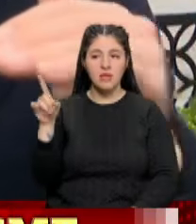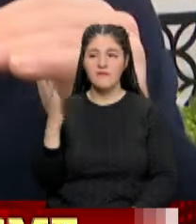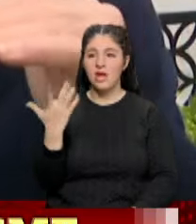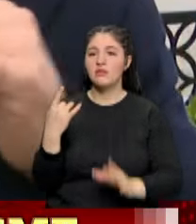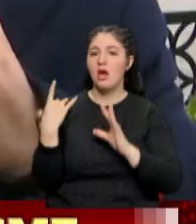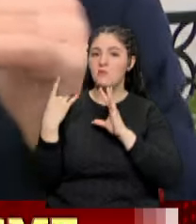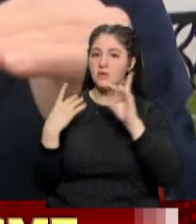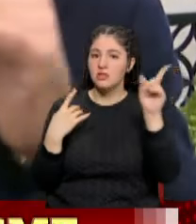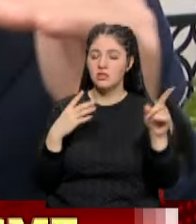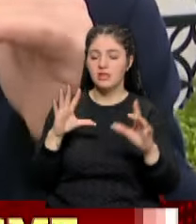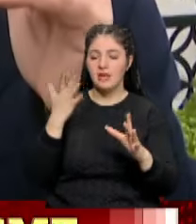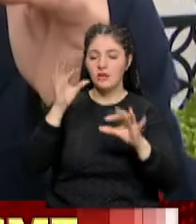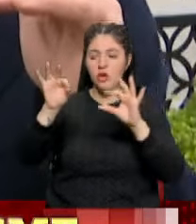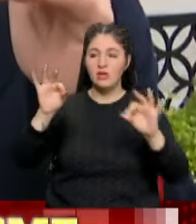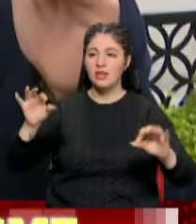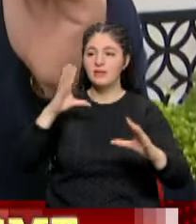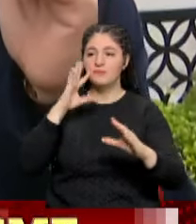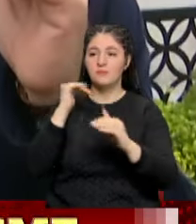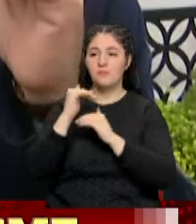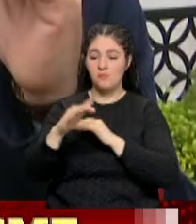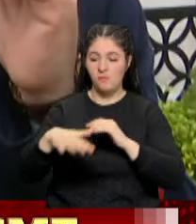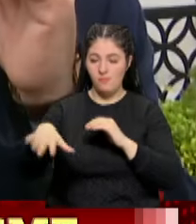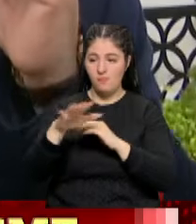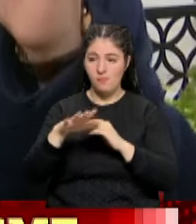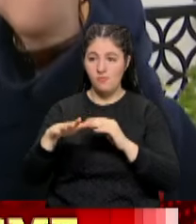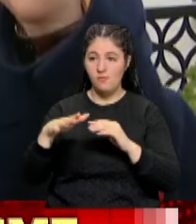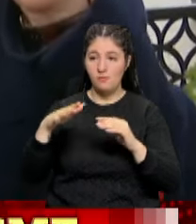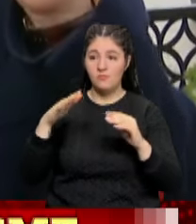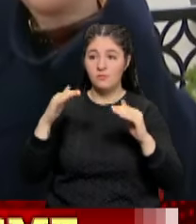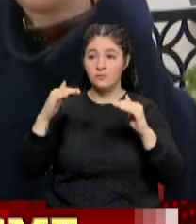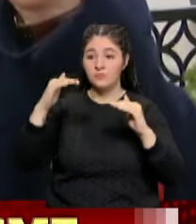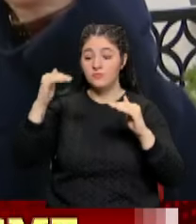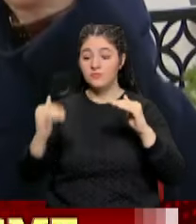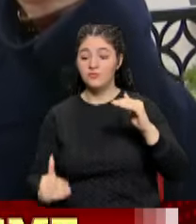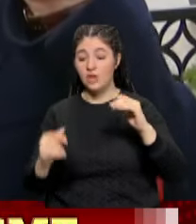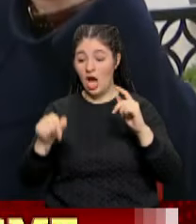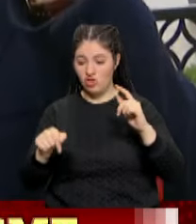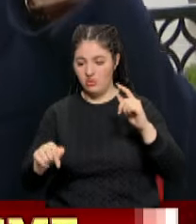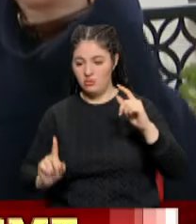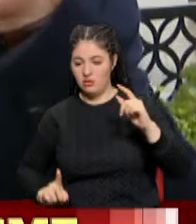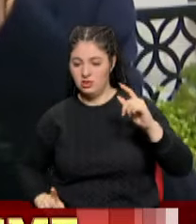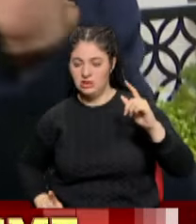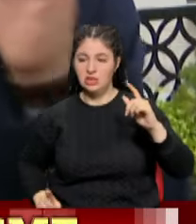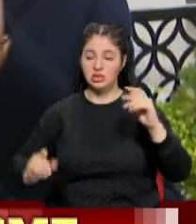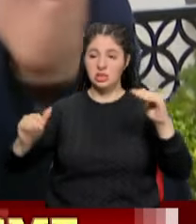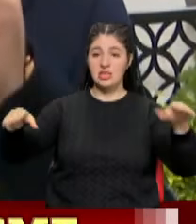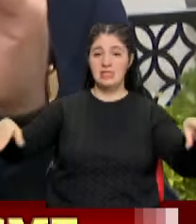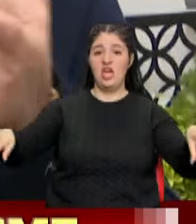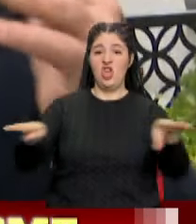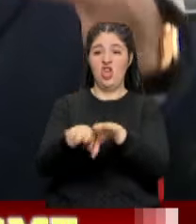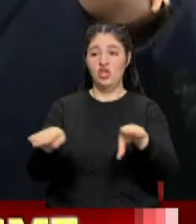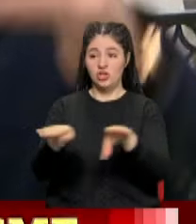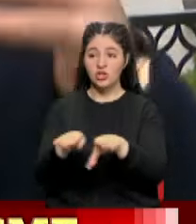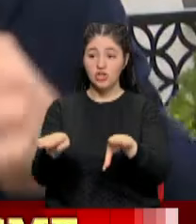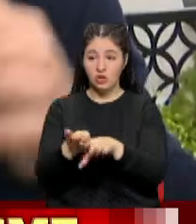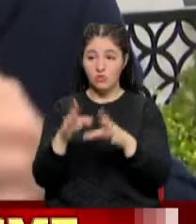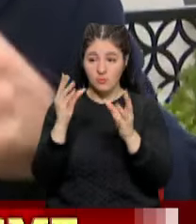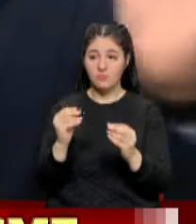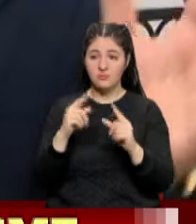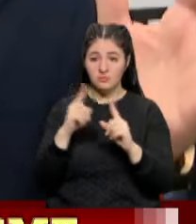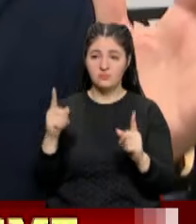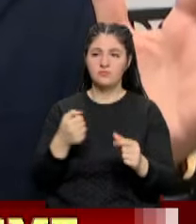da Diyarbakır'ın diğer noktalardaki insanlarımızı aşağıdan yukarıya tırmandırıp aynı seviyeye